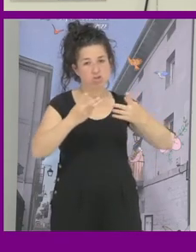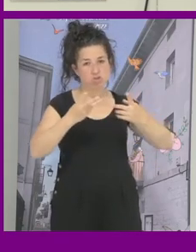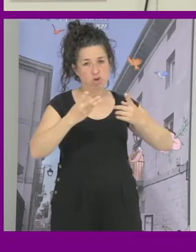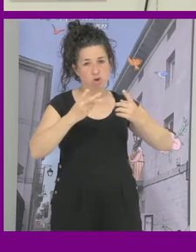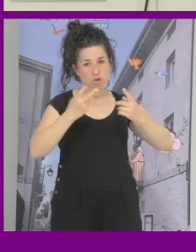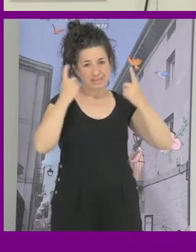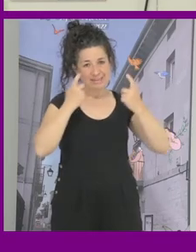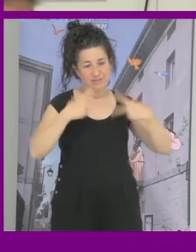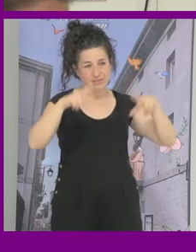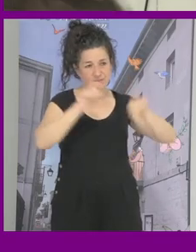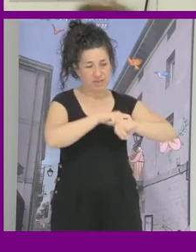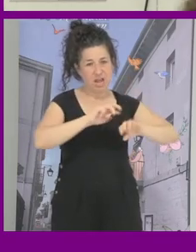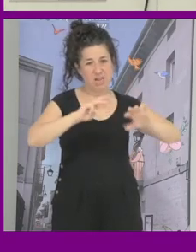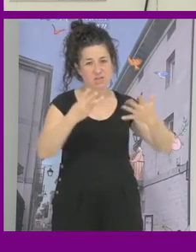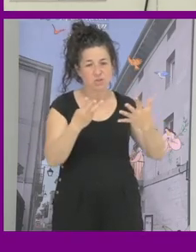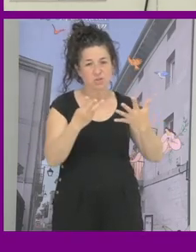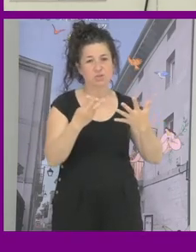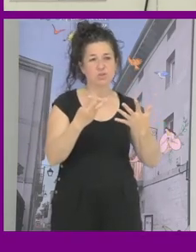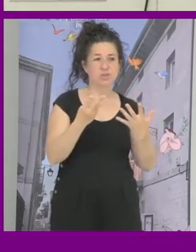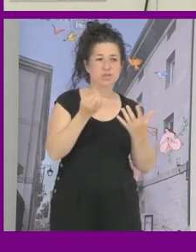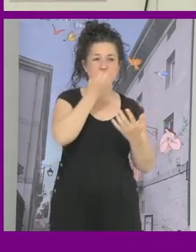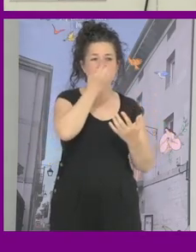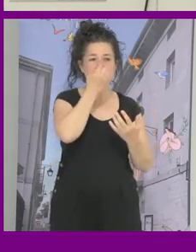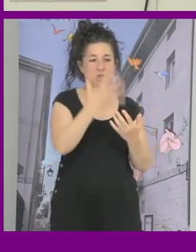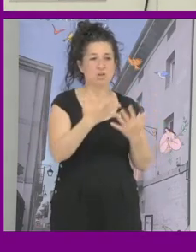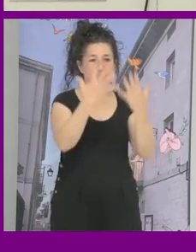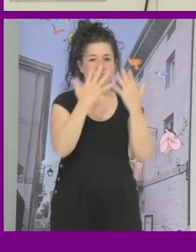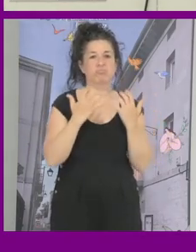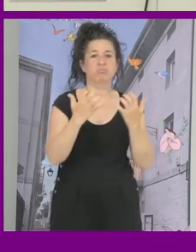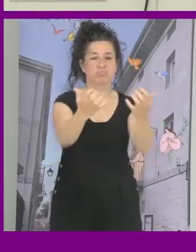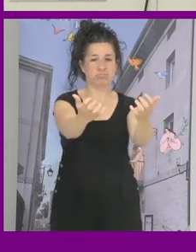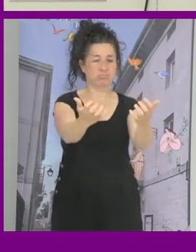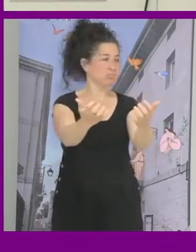igual egok ikusten dute hemen zaudetenok edo